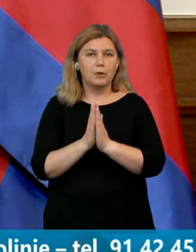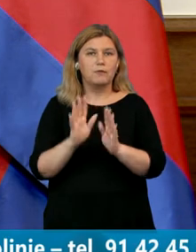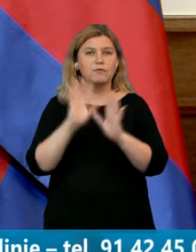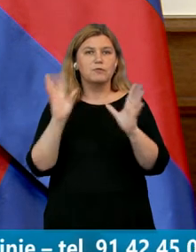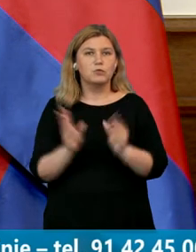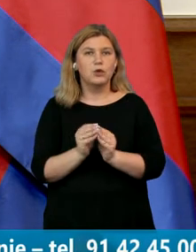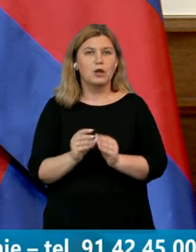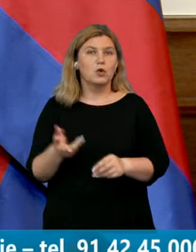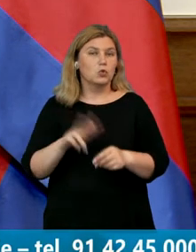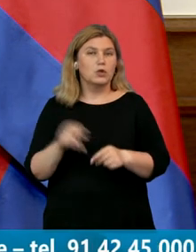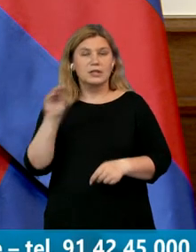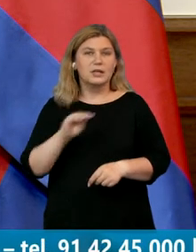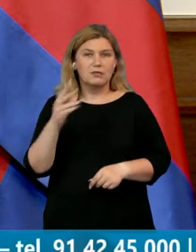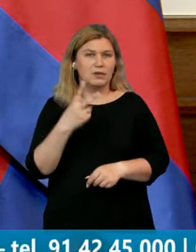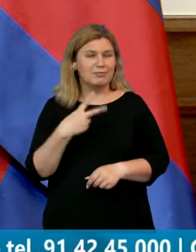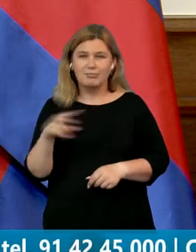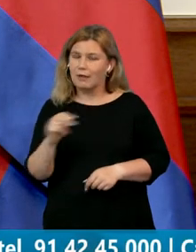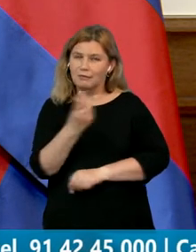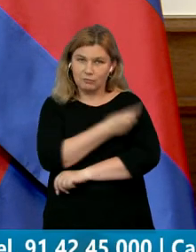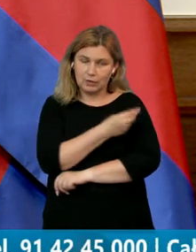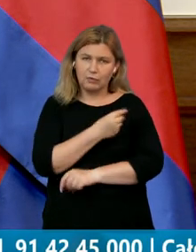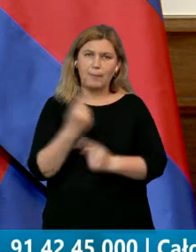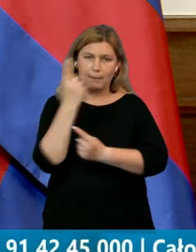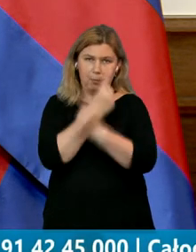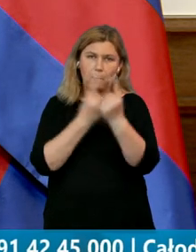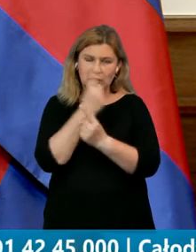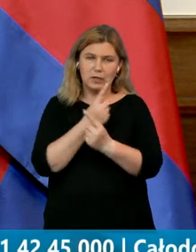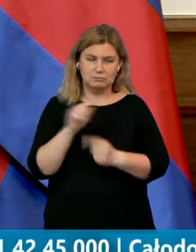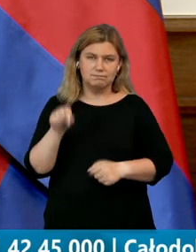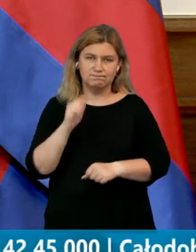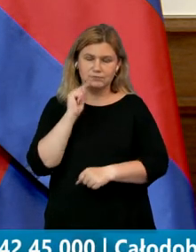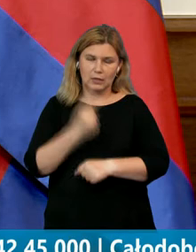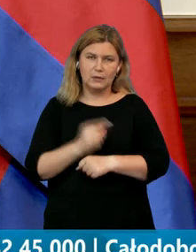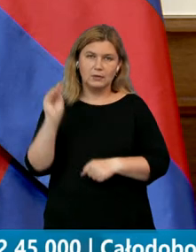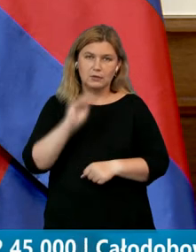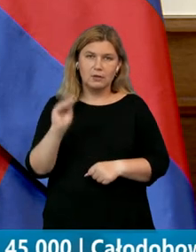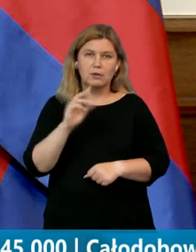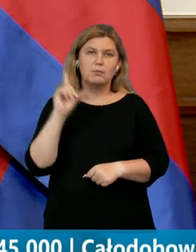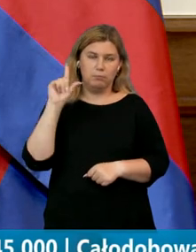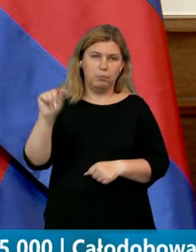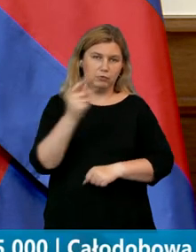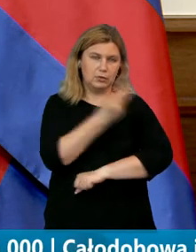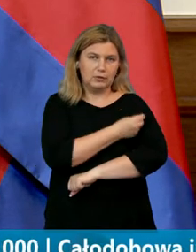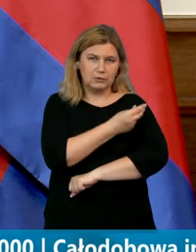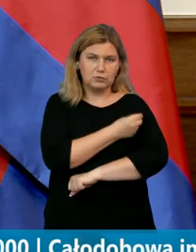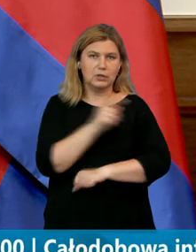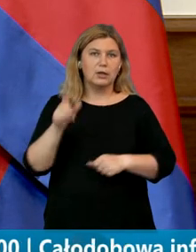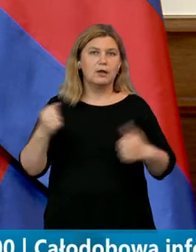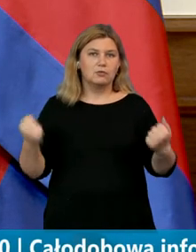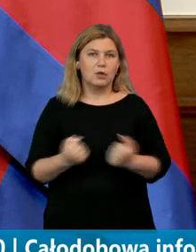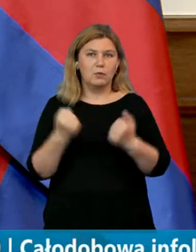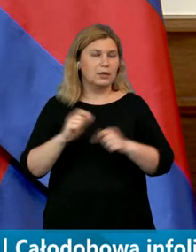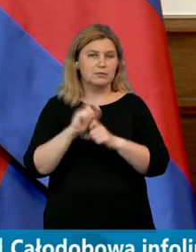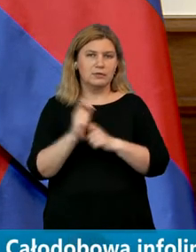się jeszcze nie zaszczepili, aby jednak przemyśleli tę decyzję jeszcze raz i udali się do punktów. Te punkty działają cały